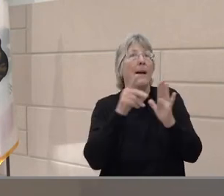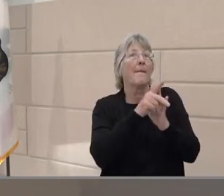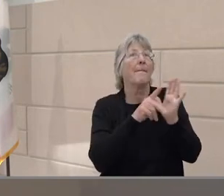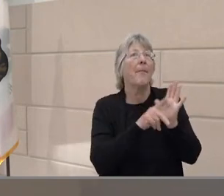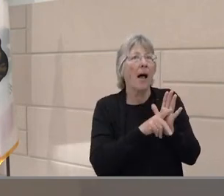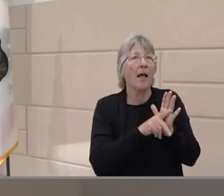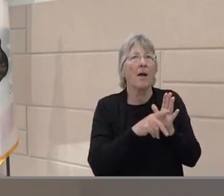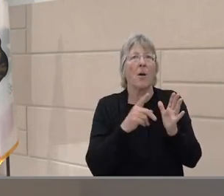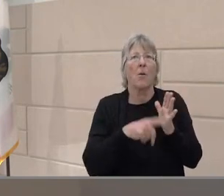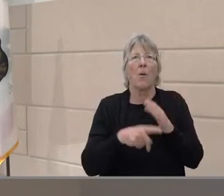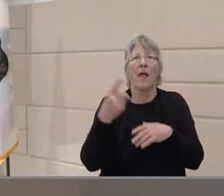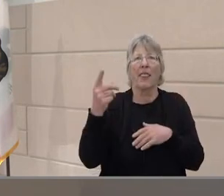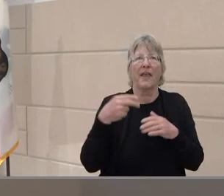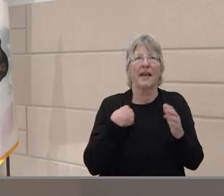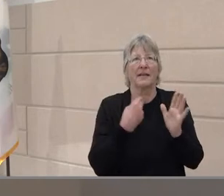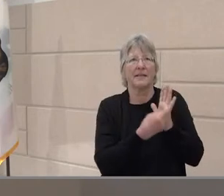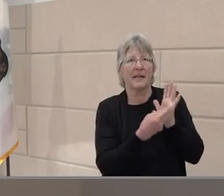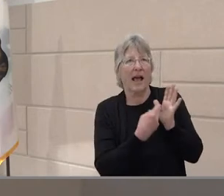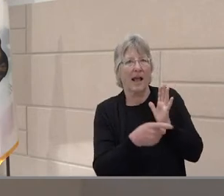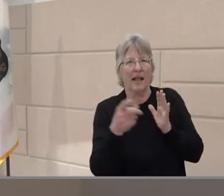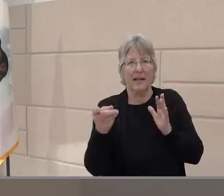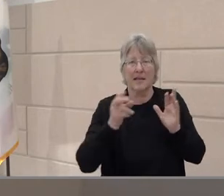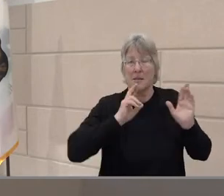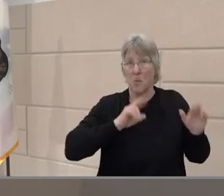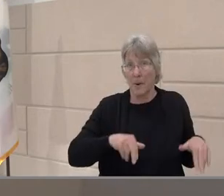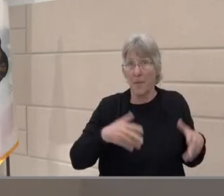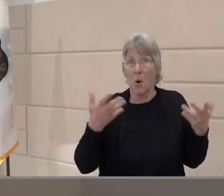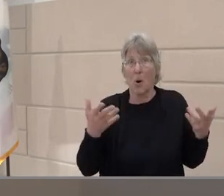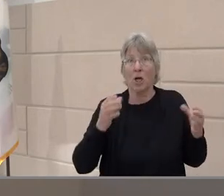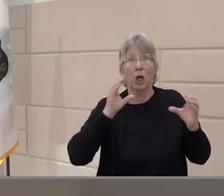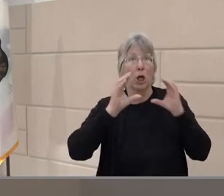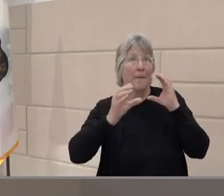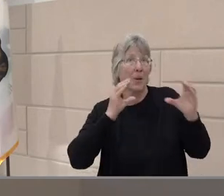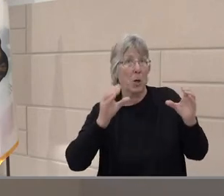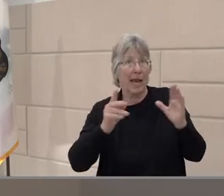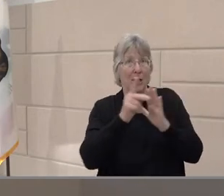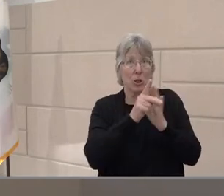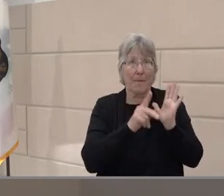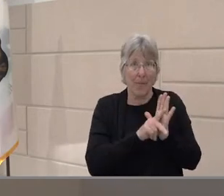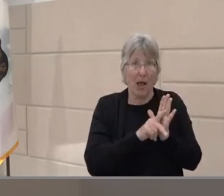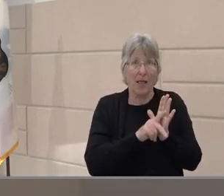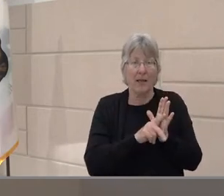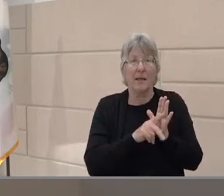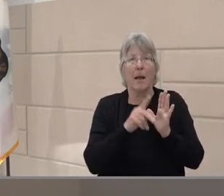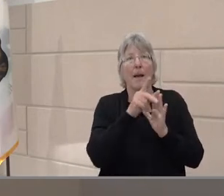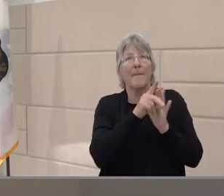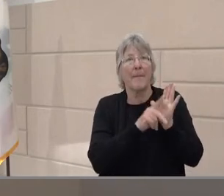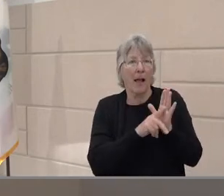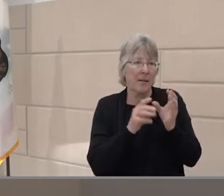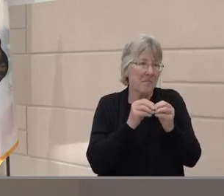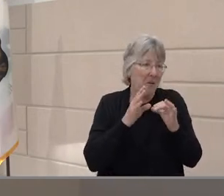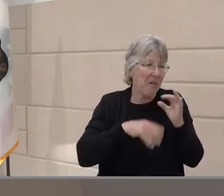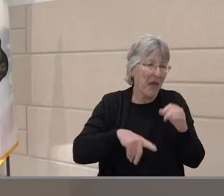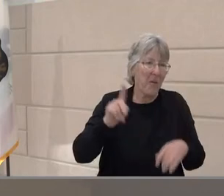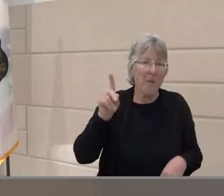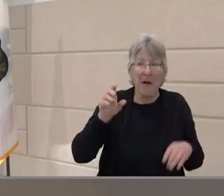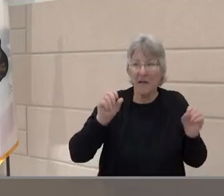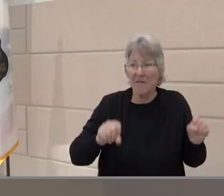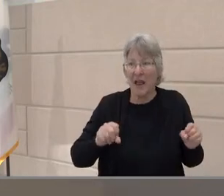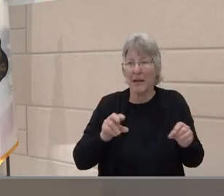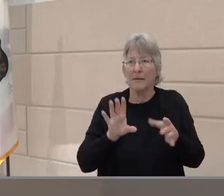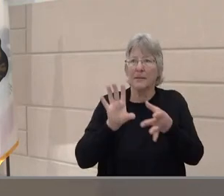កម្មការសាលារៀនអ្វីដែលយើងឃើញនៅក្នុងរបាយការណ៍ហ្នឹងគឺថាវាការចុះផ្សព្វផ្សាយតកតង